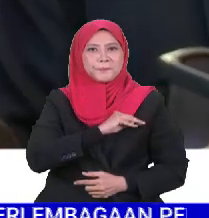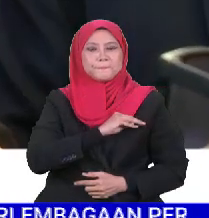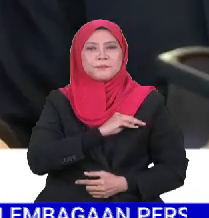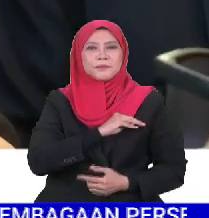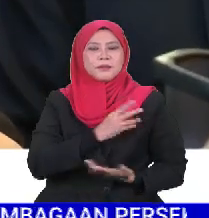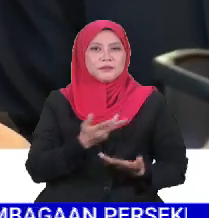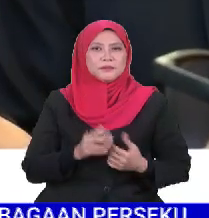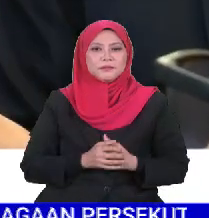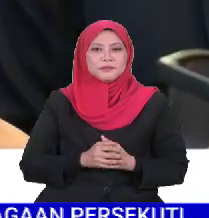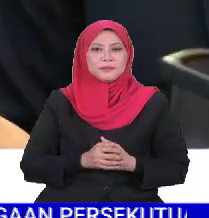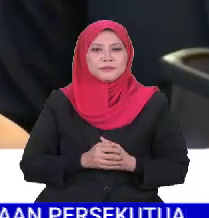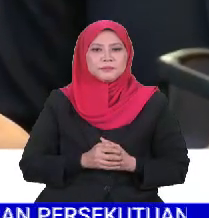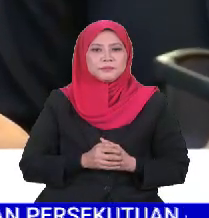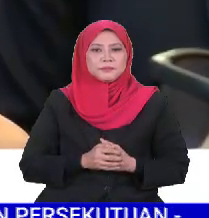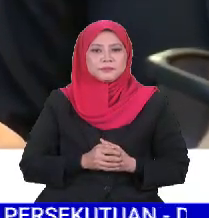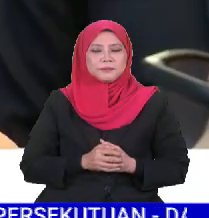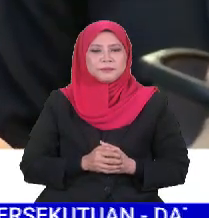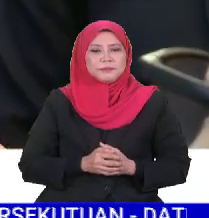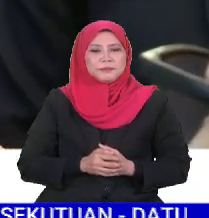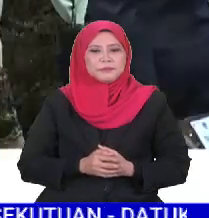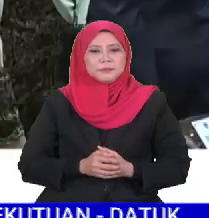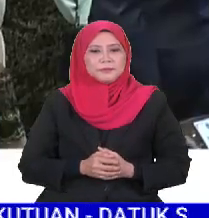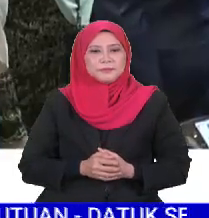yang akan melihat khusus on period poverty ini.